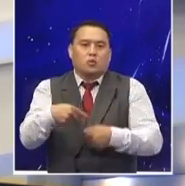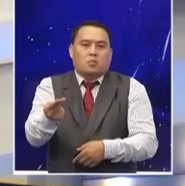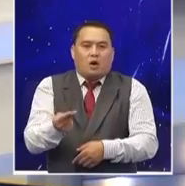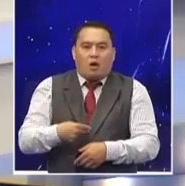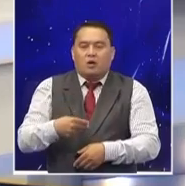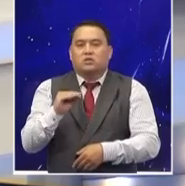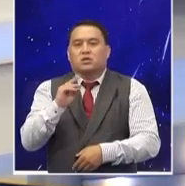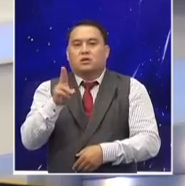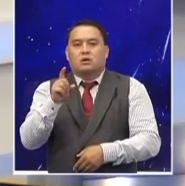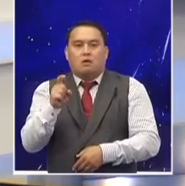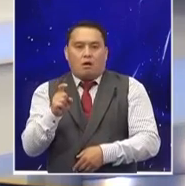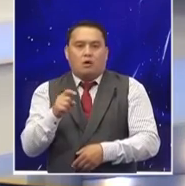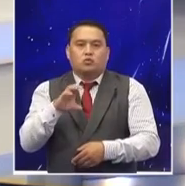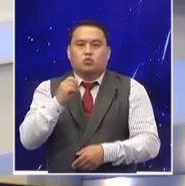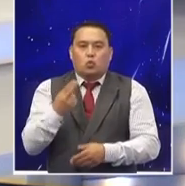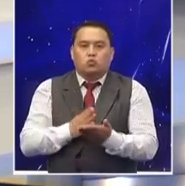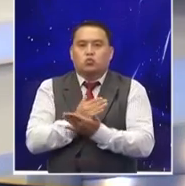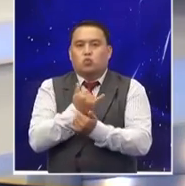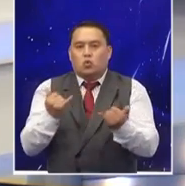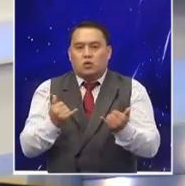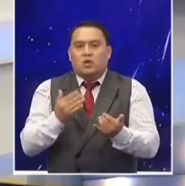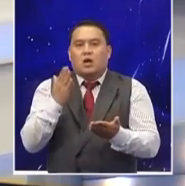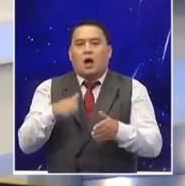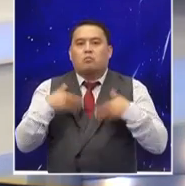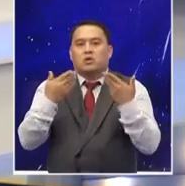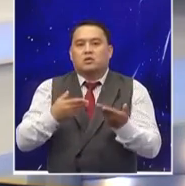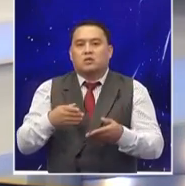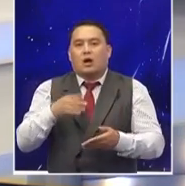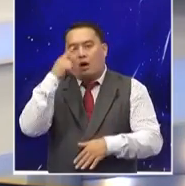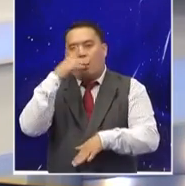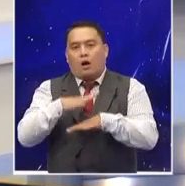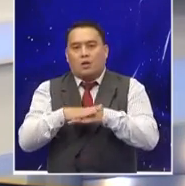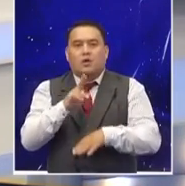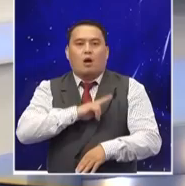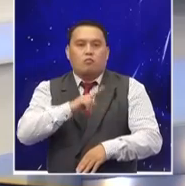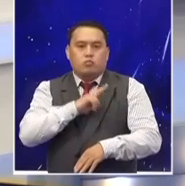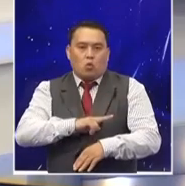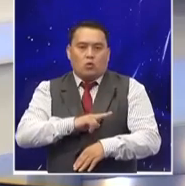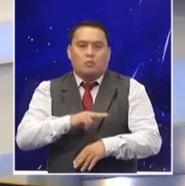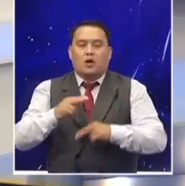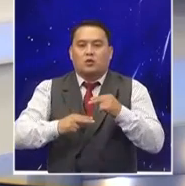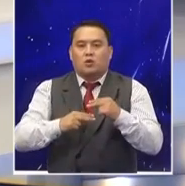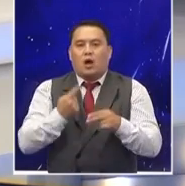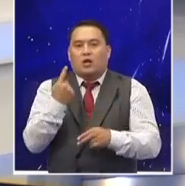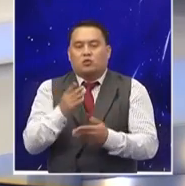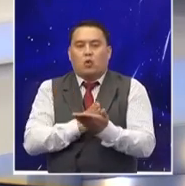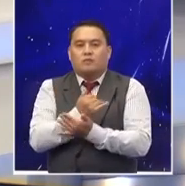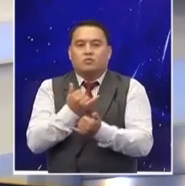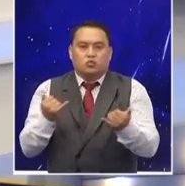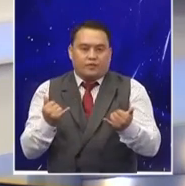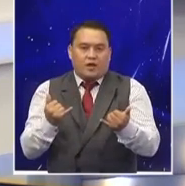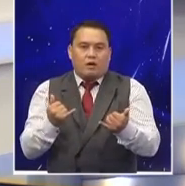справку от районного жкх или социальных служб достаточно обратиться в сервисный arremato работа которого построена по принципу одного окна